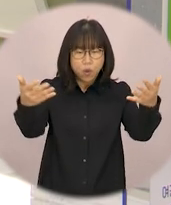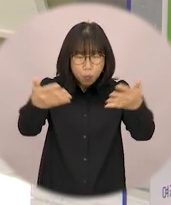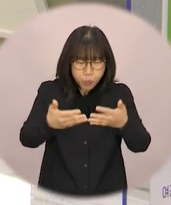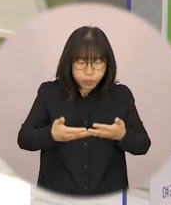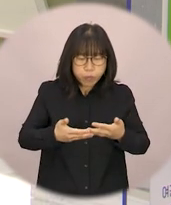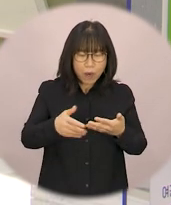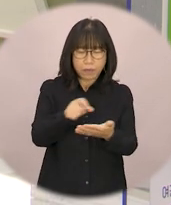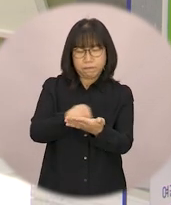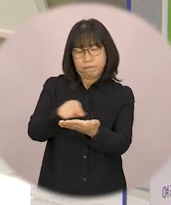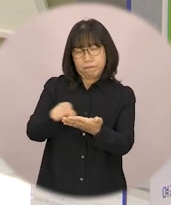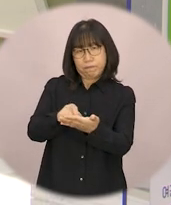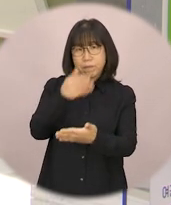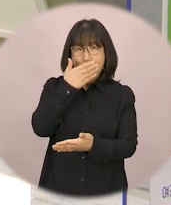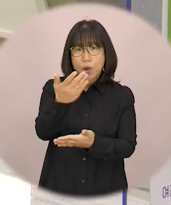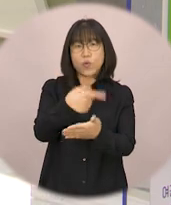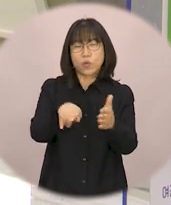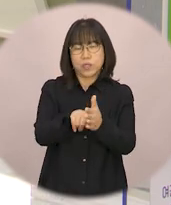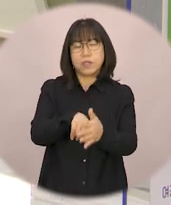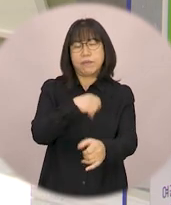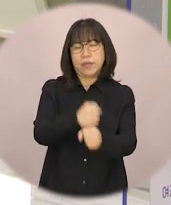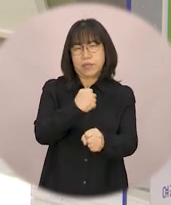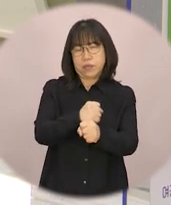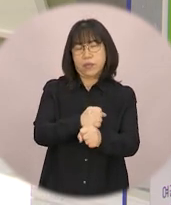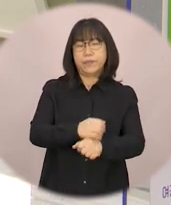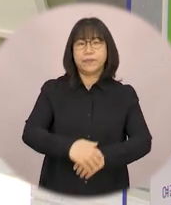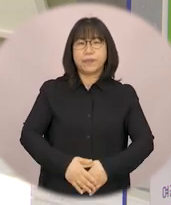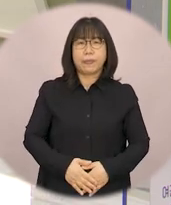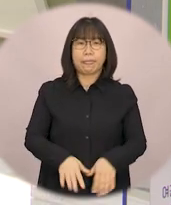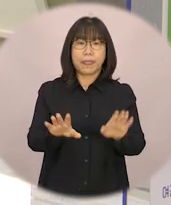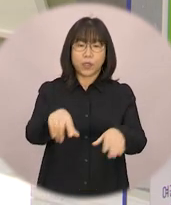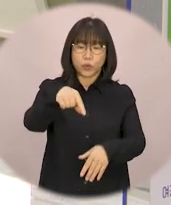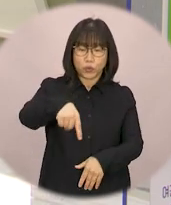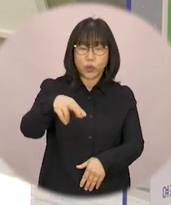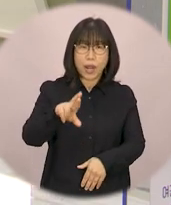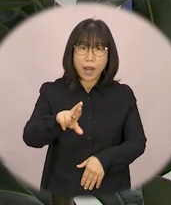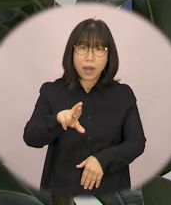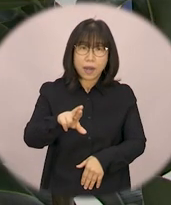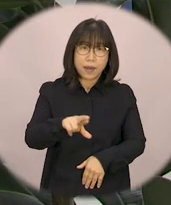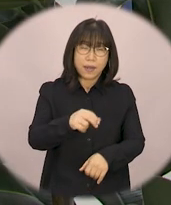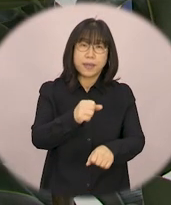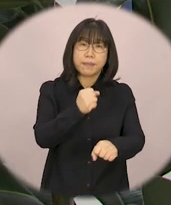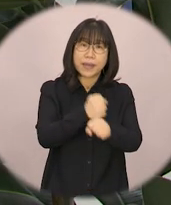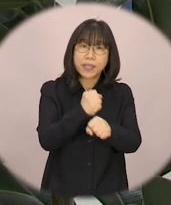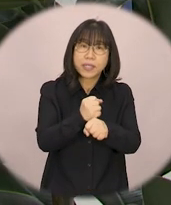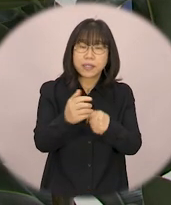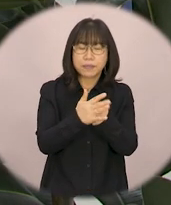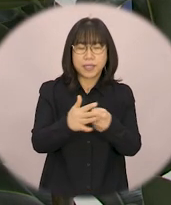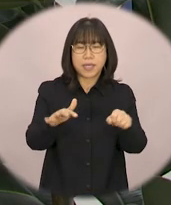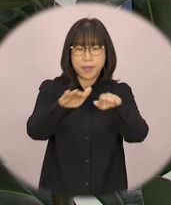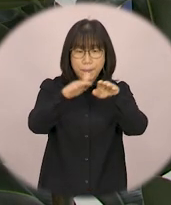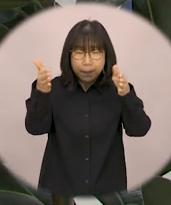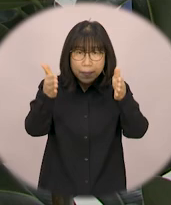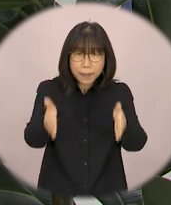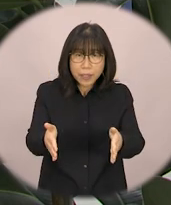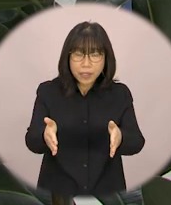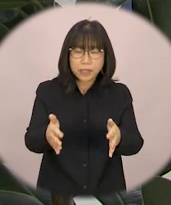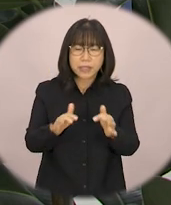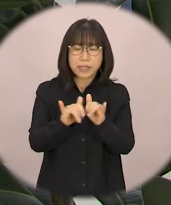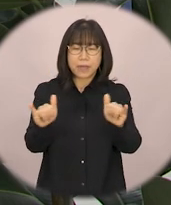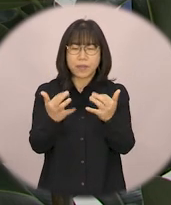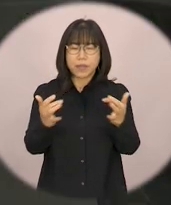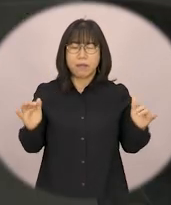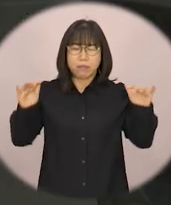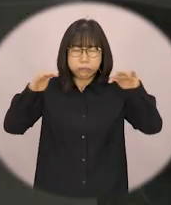민원 서비스 만족도를 향상시키고자 마련하였습니다 아 이번 qr 코드 활용 으로 민원서식